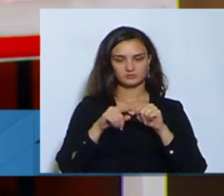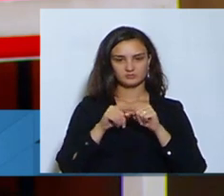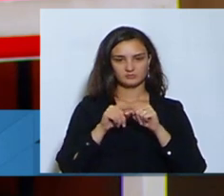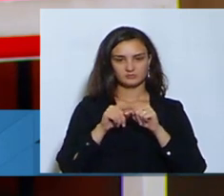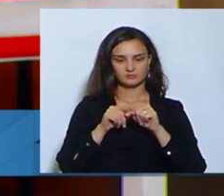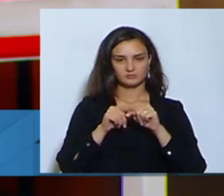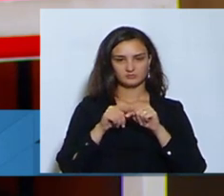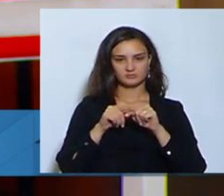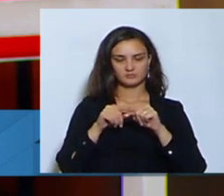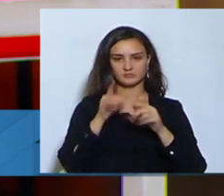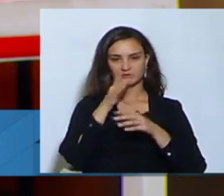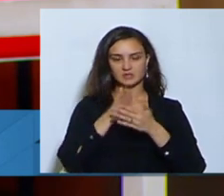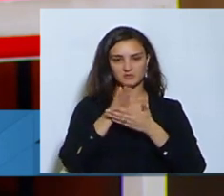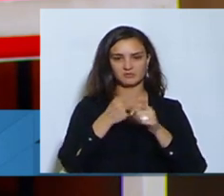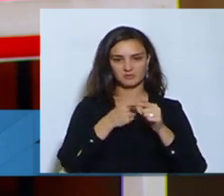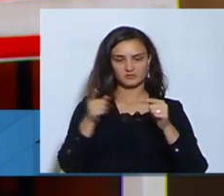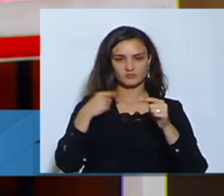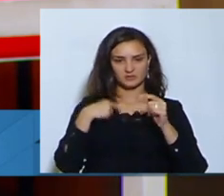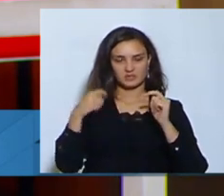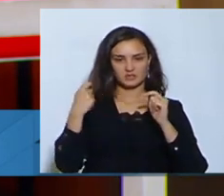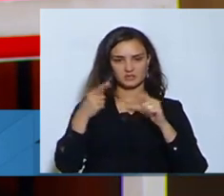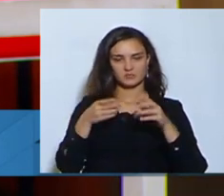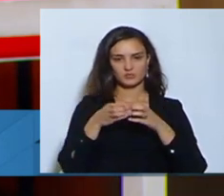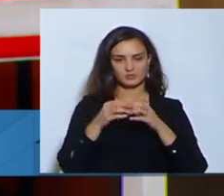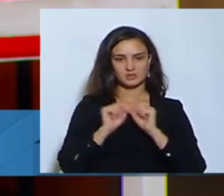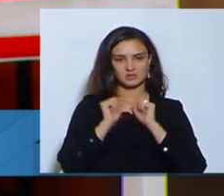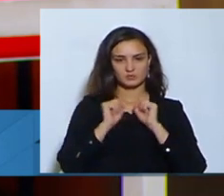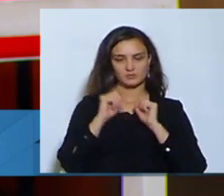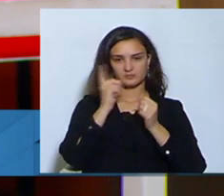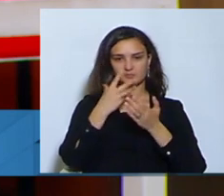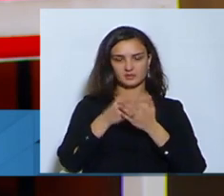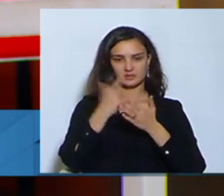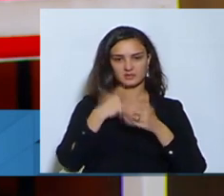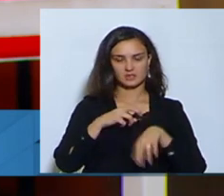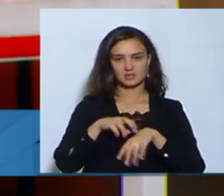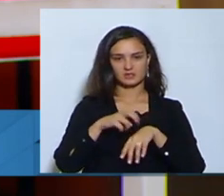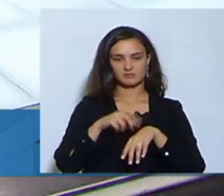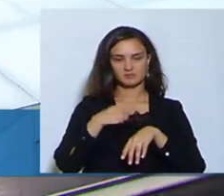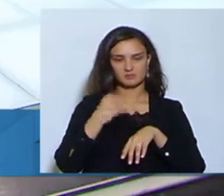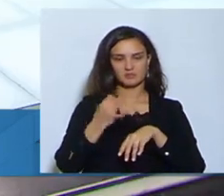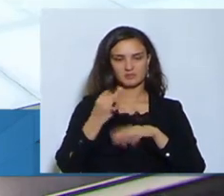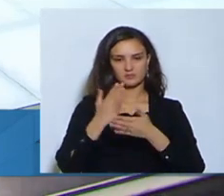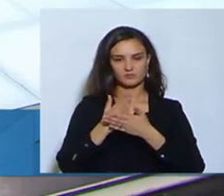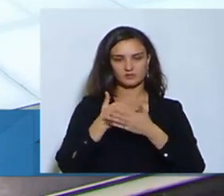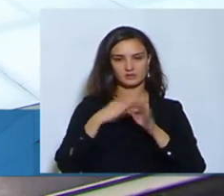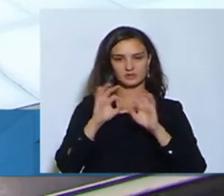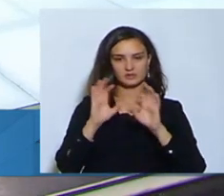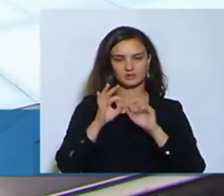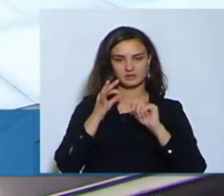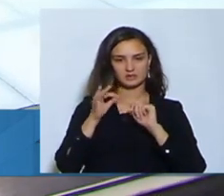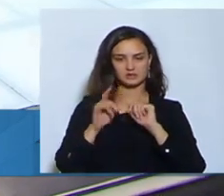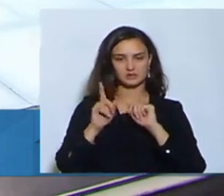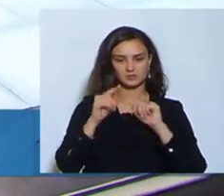შემთხვევაში წლების მანძილზე ჩვენი გადაცემა და ჯგუფი ამას ცდილობს და პირადად მე როგორც ექიმი ახლა დაინტერესებული ვარ გითხრათ,